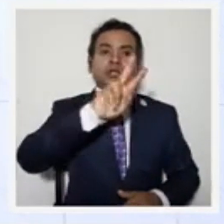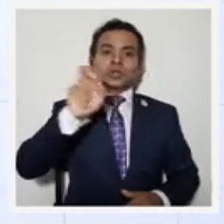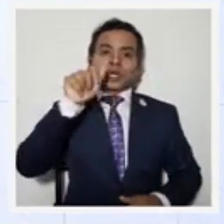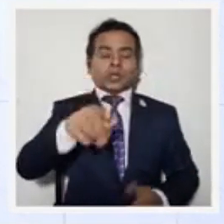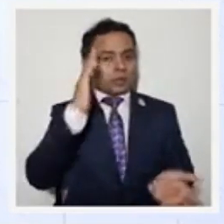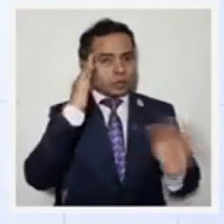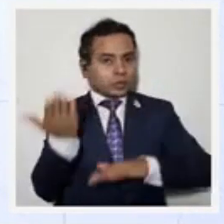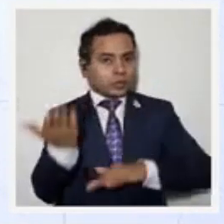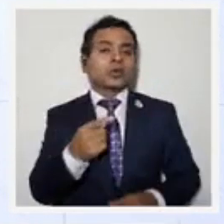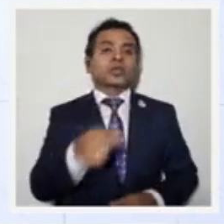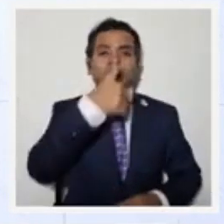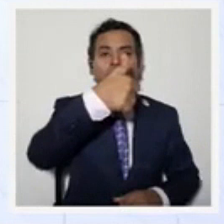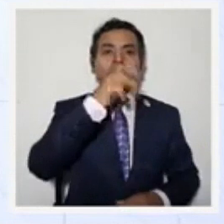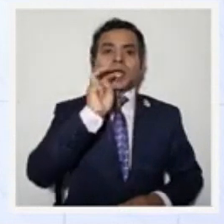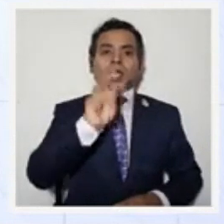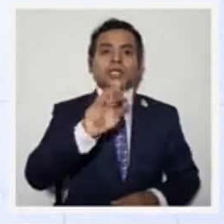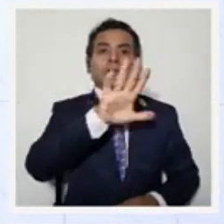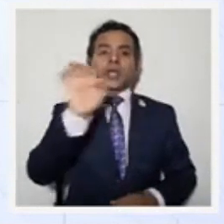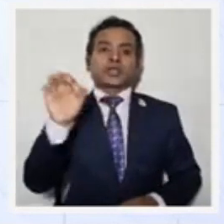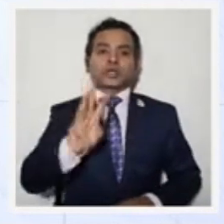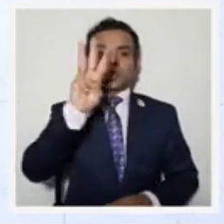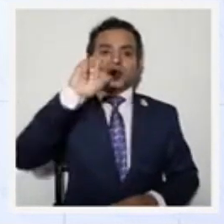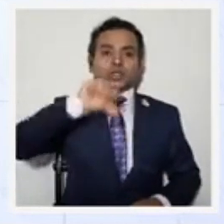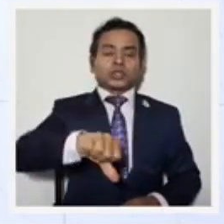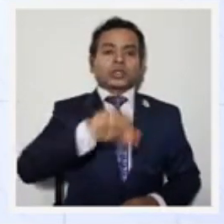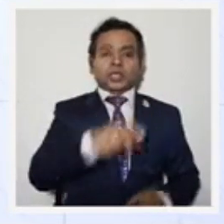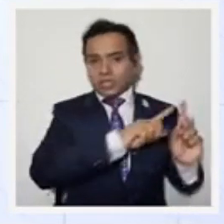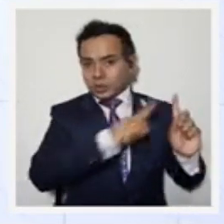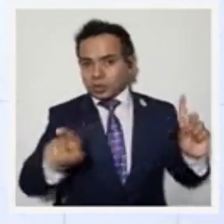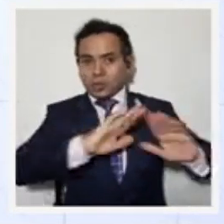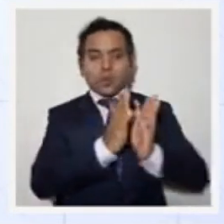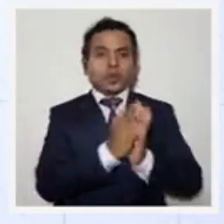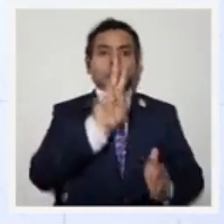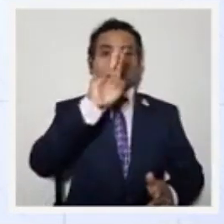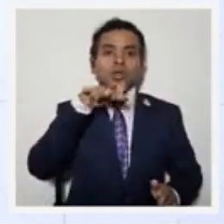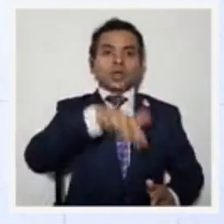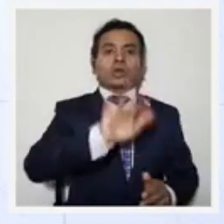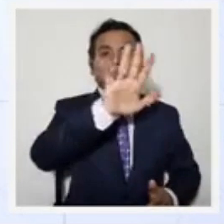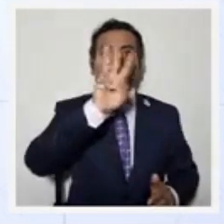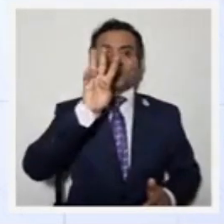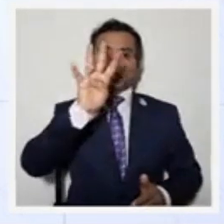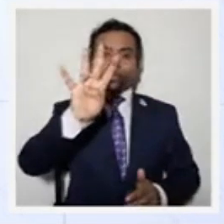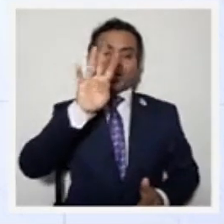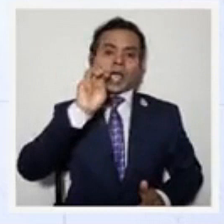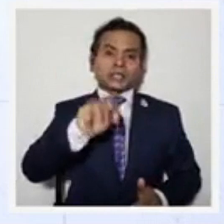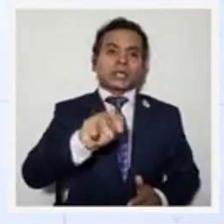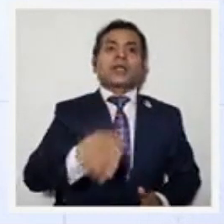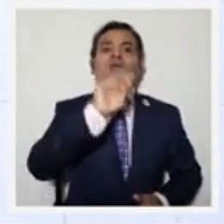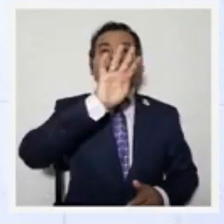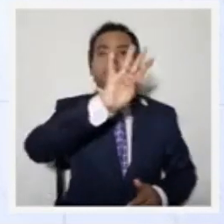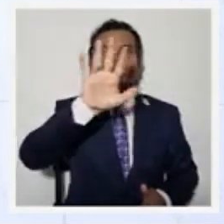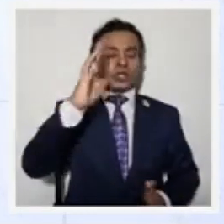ঘন্টায় 83,465 জন, এ পর্যন্ত 36,72,238 জন। মৃত্যুবরণ করেছেন 24 ঘন্টায়